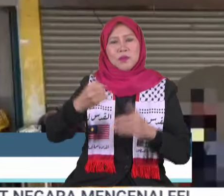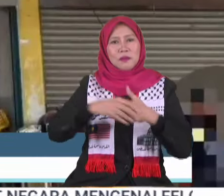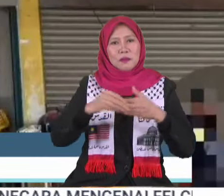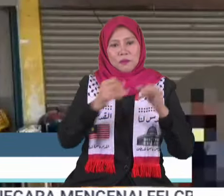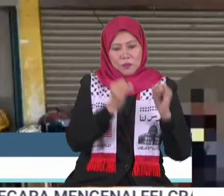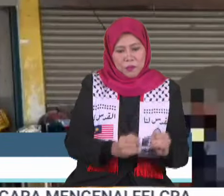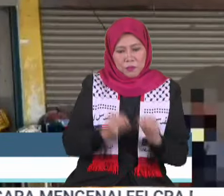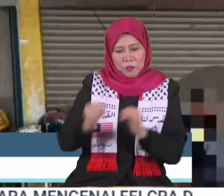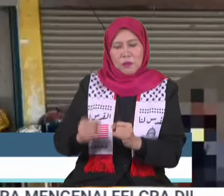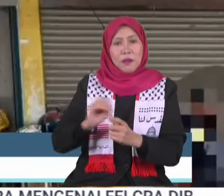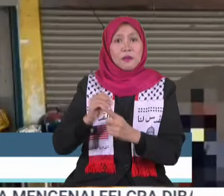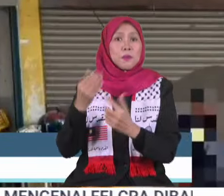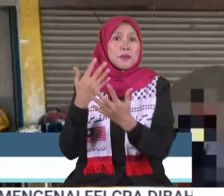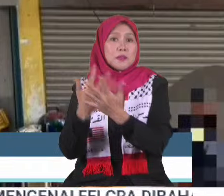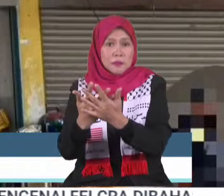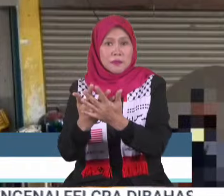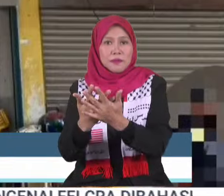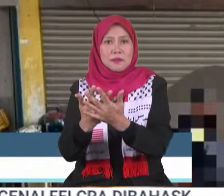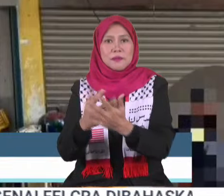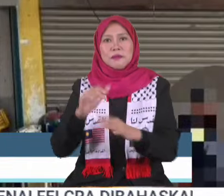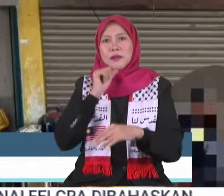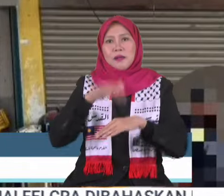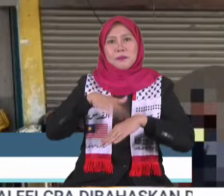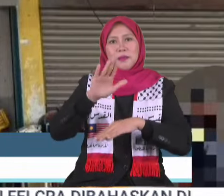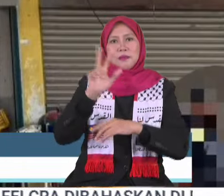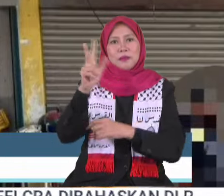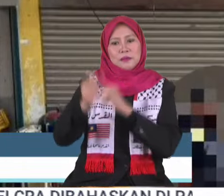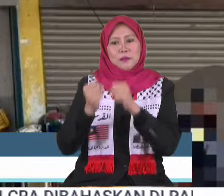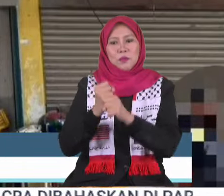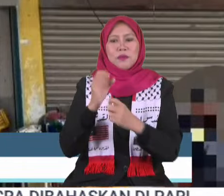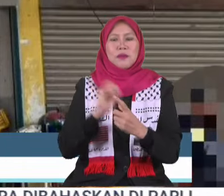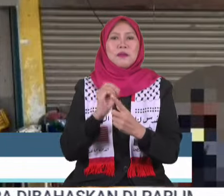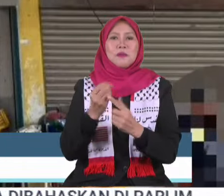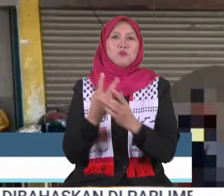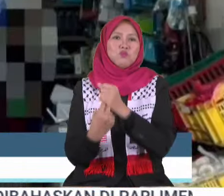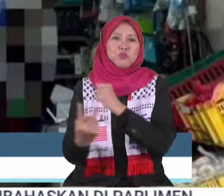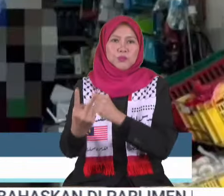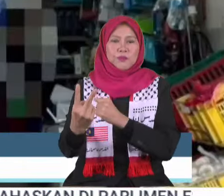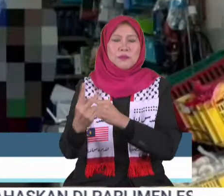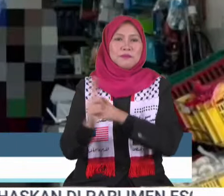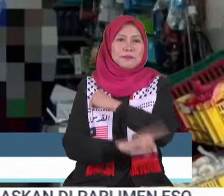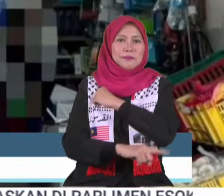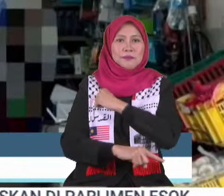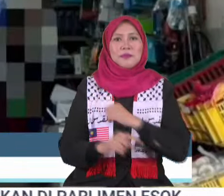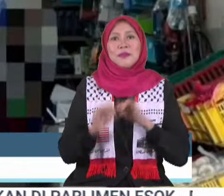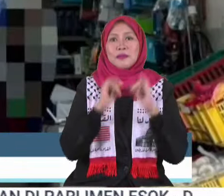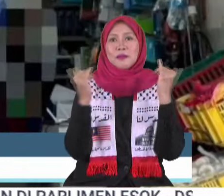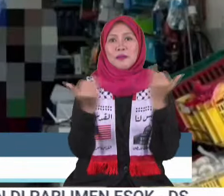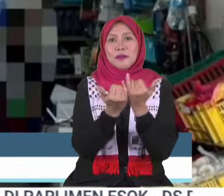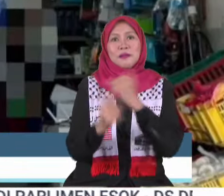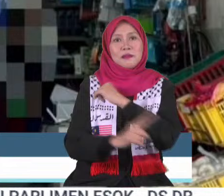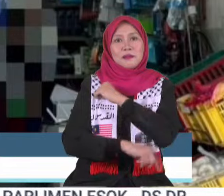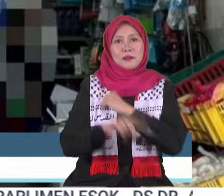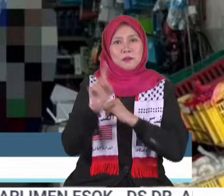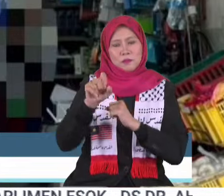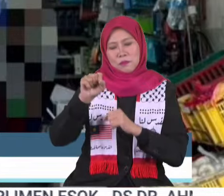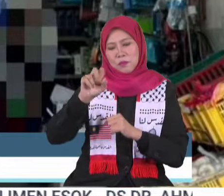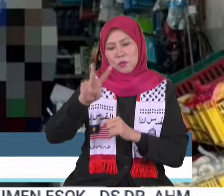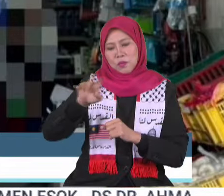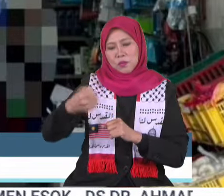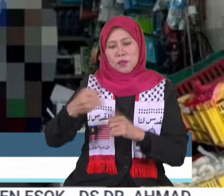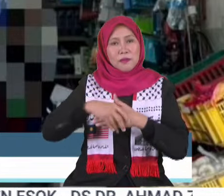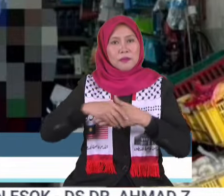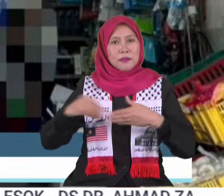perseorangan atau penjara tidak melebihi 3 tahun atau kedua-duanya sekali. Bagi syarikat denda tidak melebihi RM2 juta, manakala